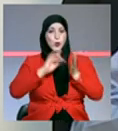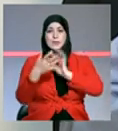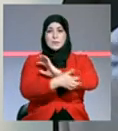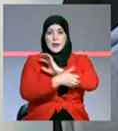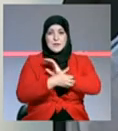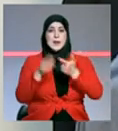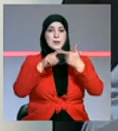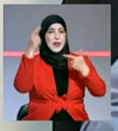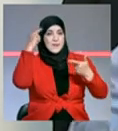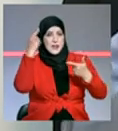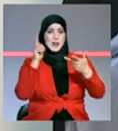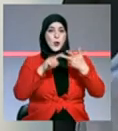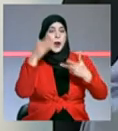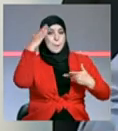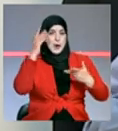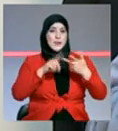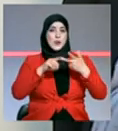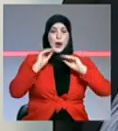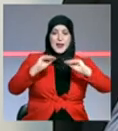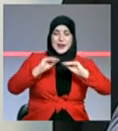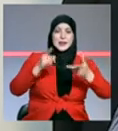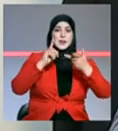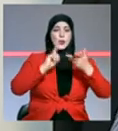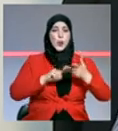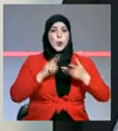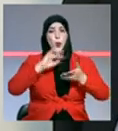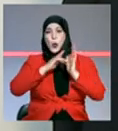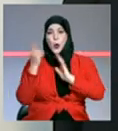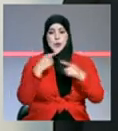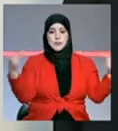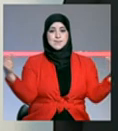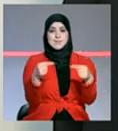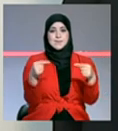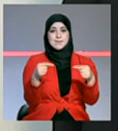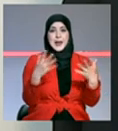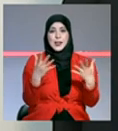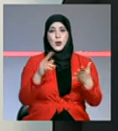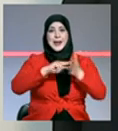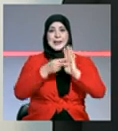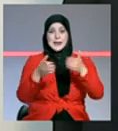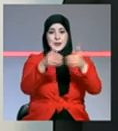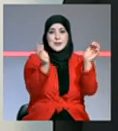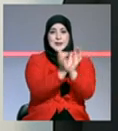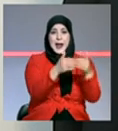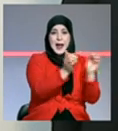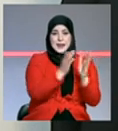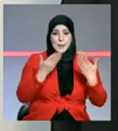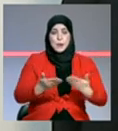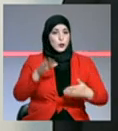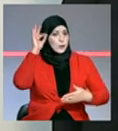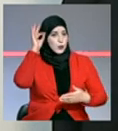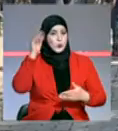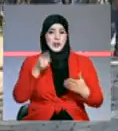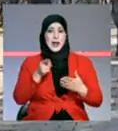فكريا وفقرا معرفيا وفقرا تربويا، وقاعد ينعكس هذا على التركيبة السياسية الموجودة في البلاد وبالتالي ينعكس على